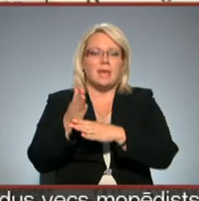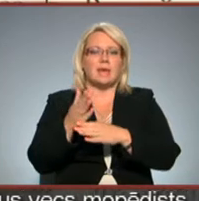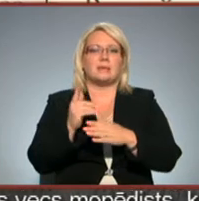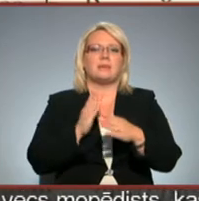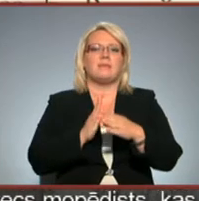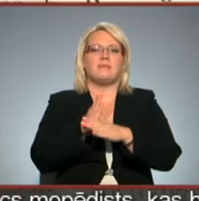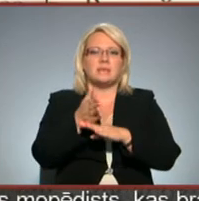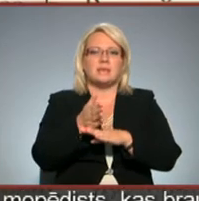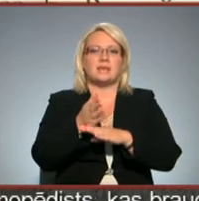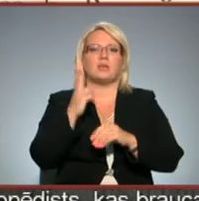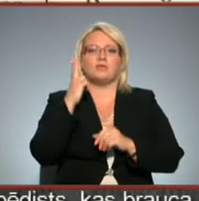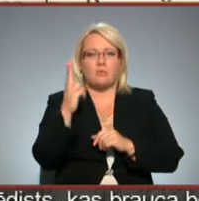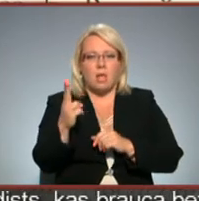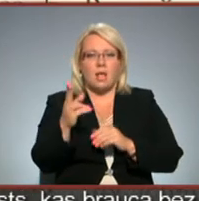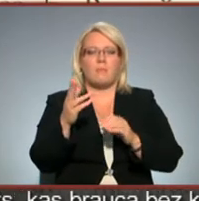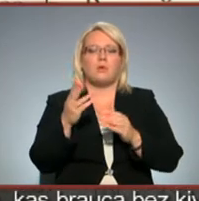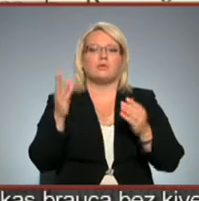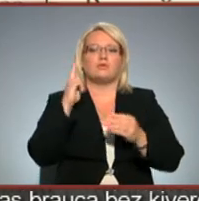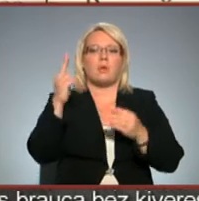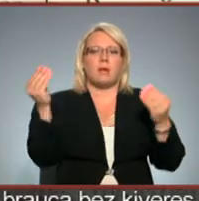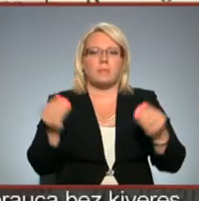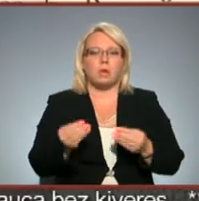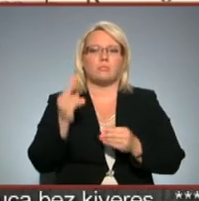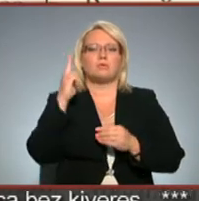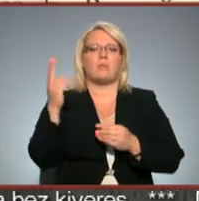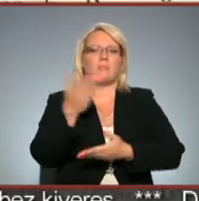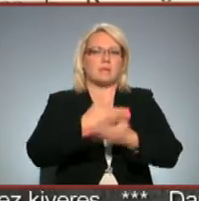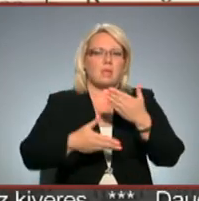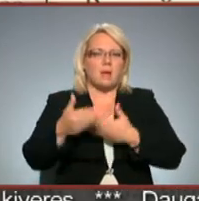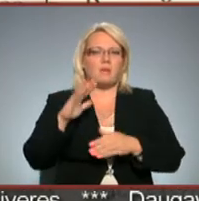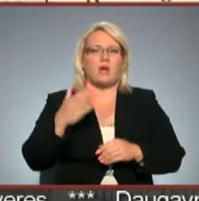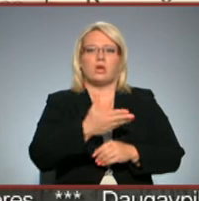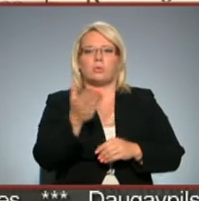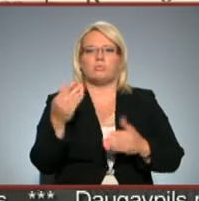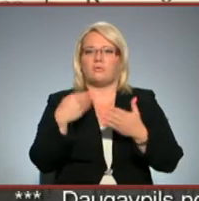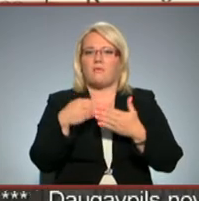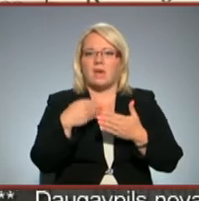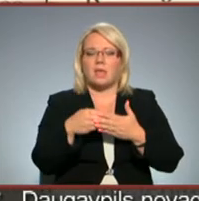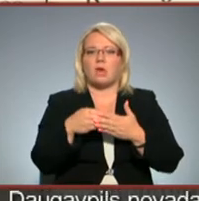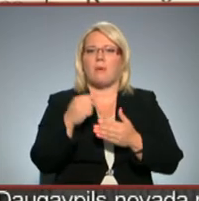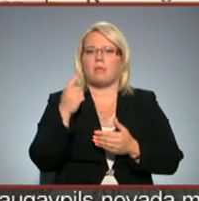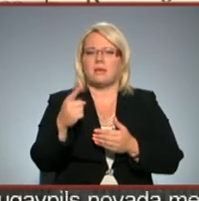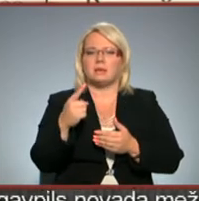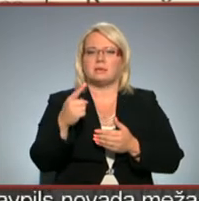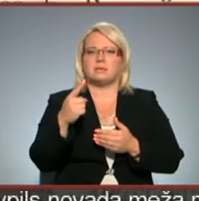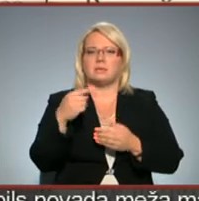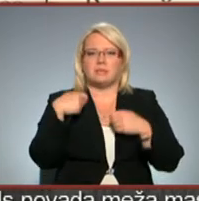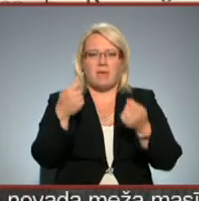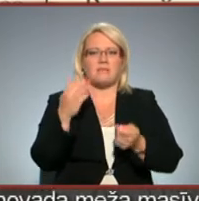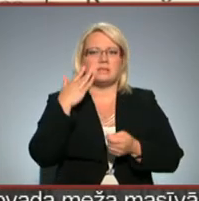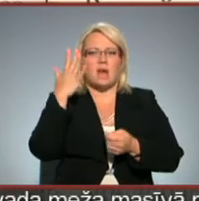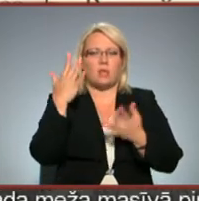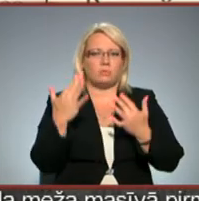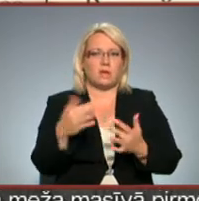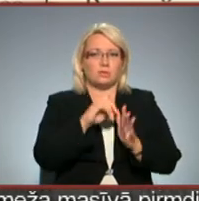vizītēs solam līgumus, solam sadarbību, vai jūsu vērtējumā tas ir devis cerētos rezultātus?